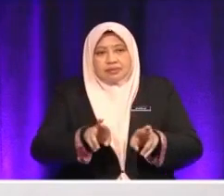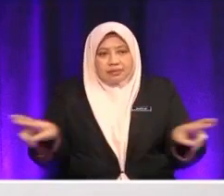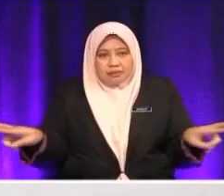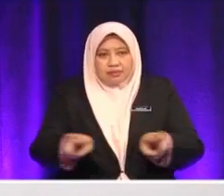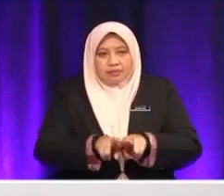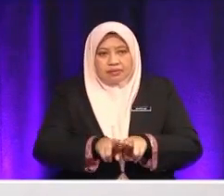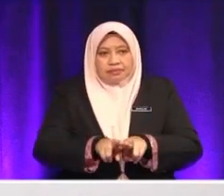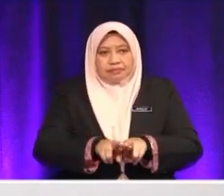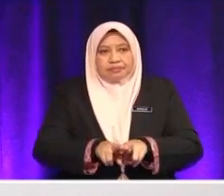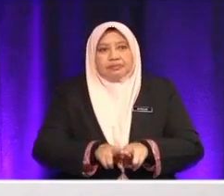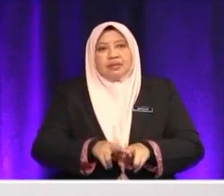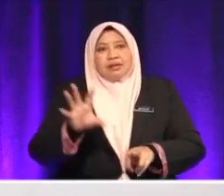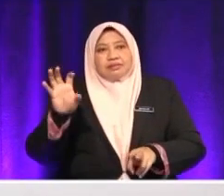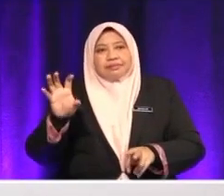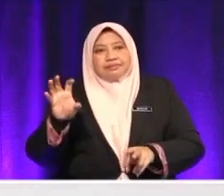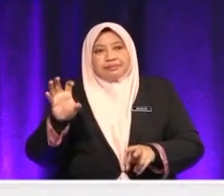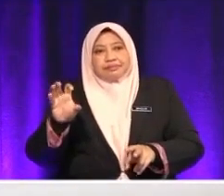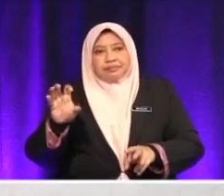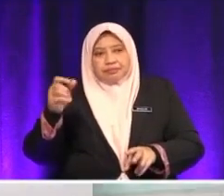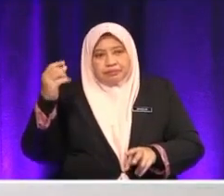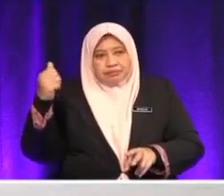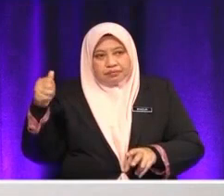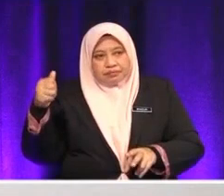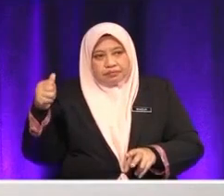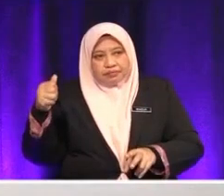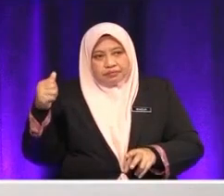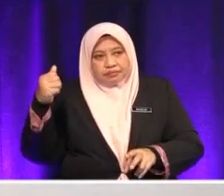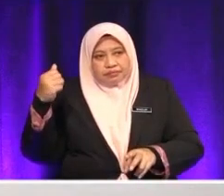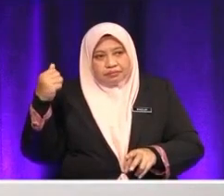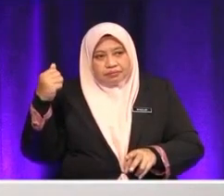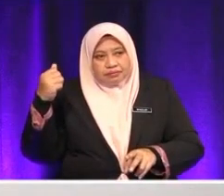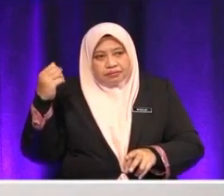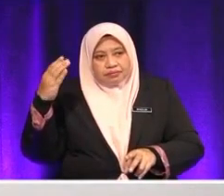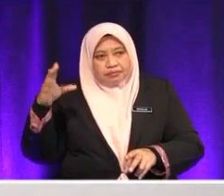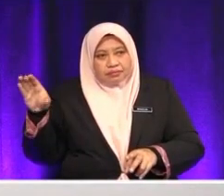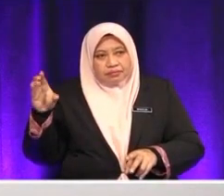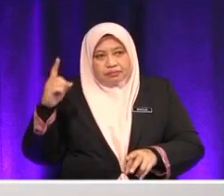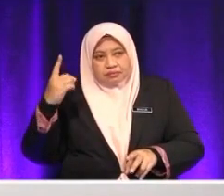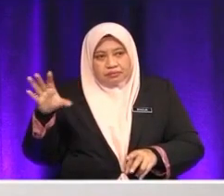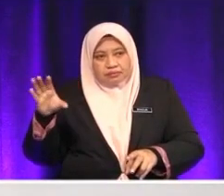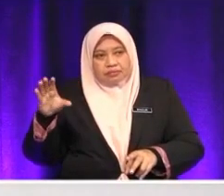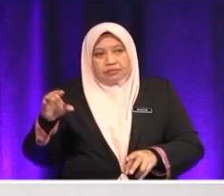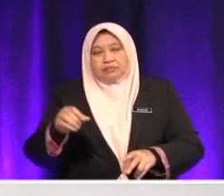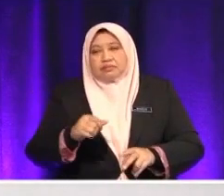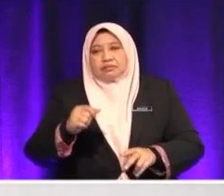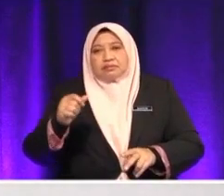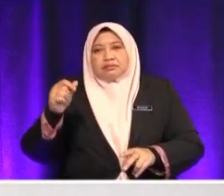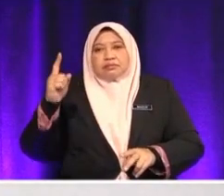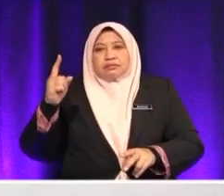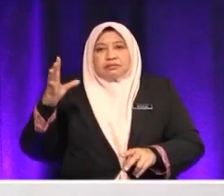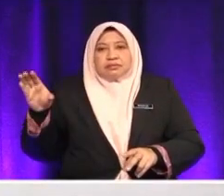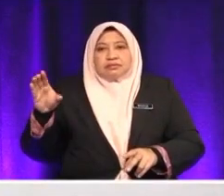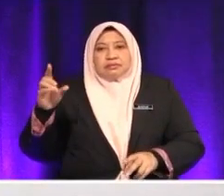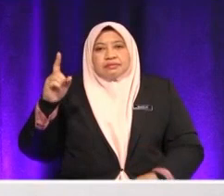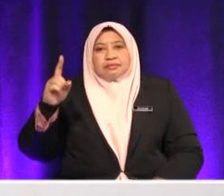tengok dulu kalau 50 100 50 jadi sekalian yang melompat-lompat bezel antara dua ini adalah 50